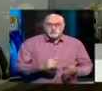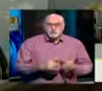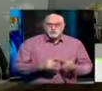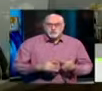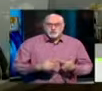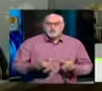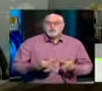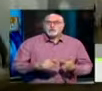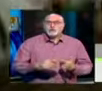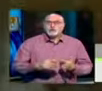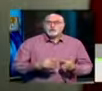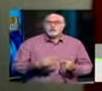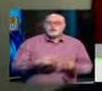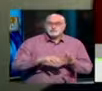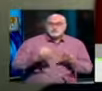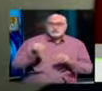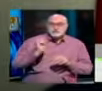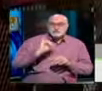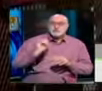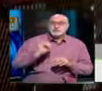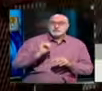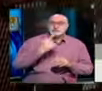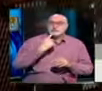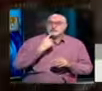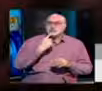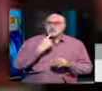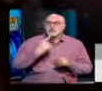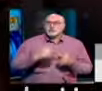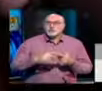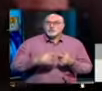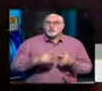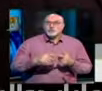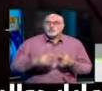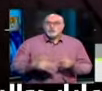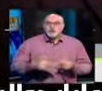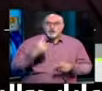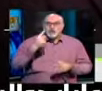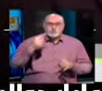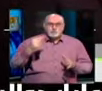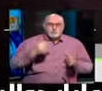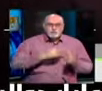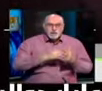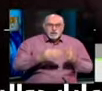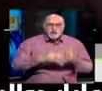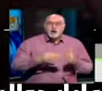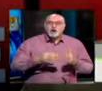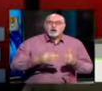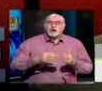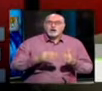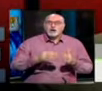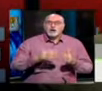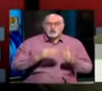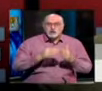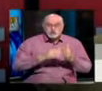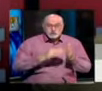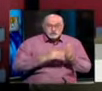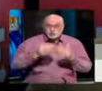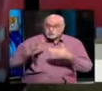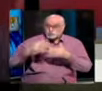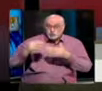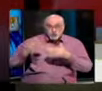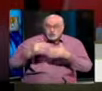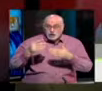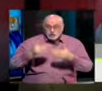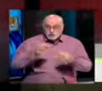ببناء المحطة، كيف لا يحصل على الصفقة وهي تقدر بمليار ونصف مليار دولار. وأنا أقول دائما أن